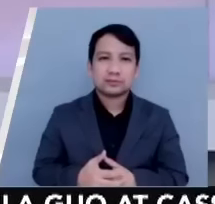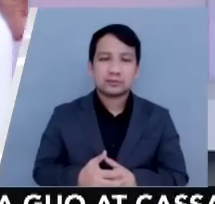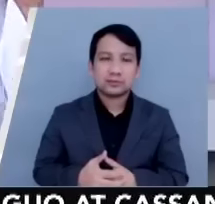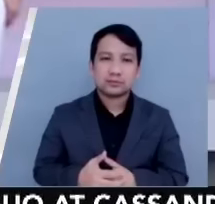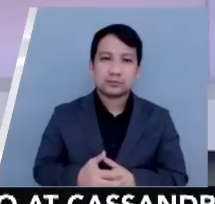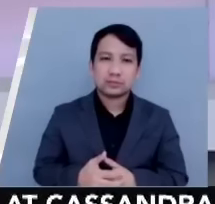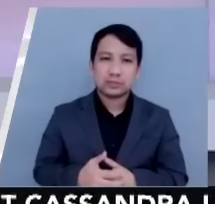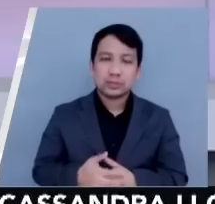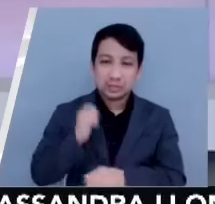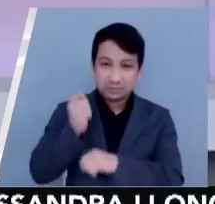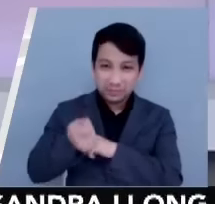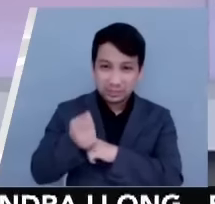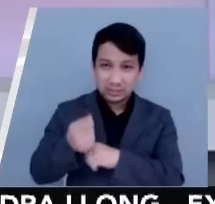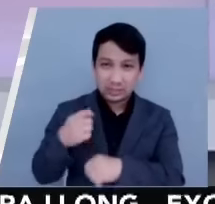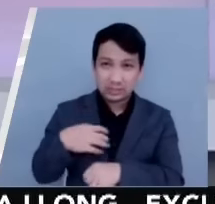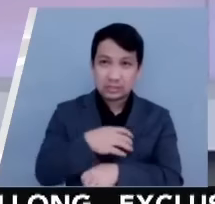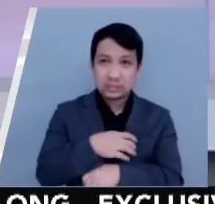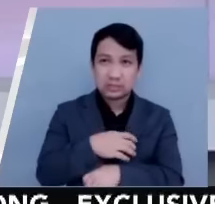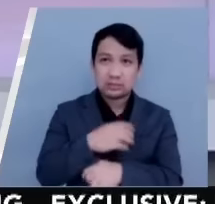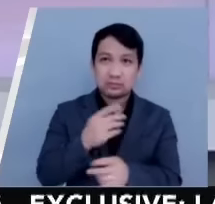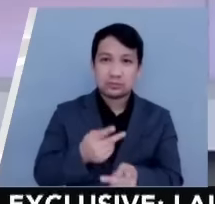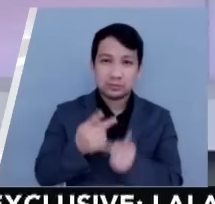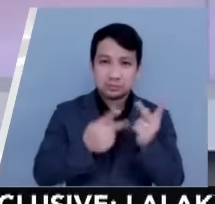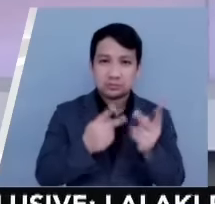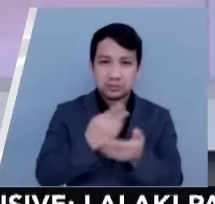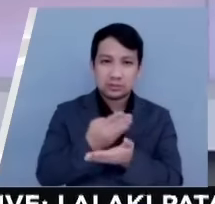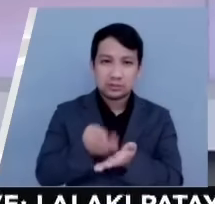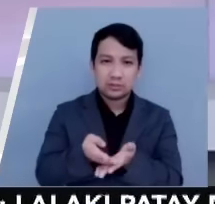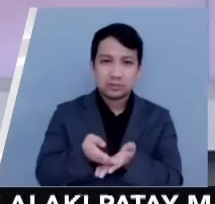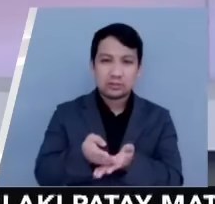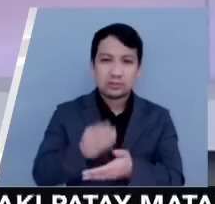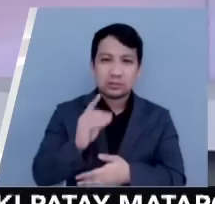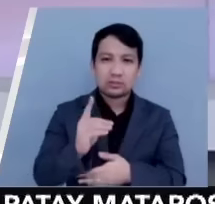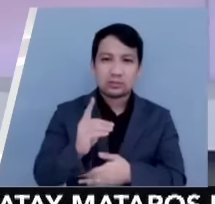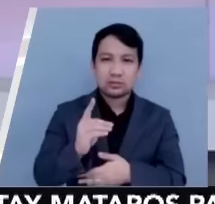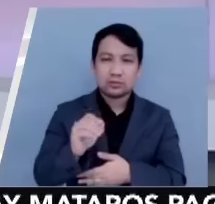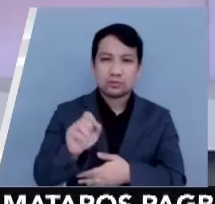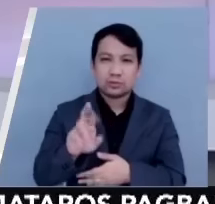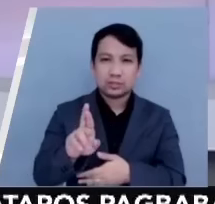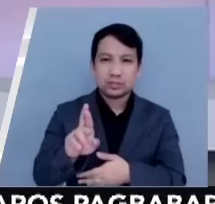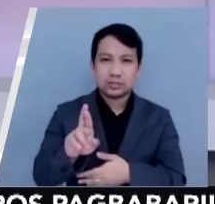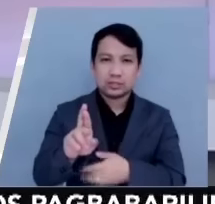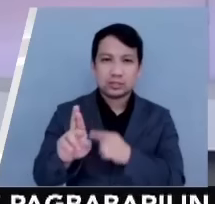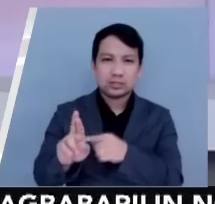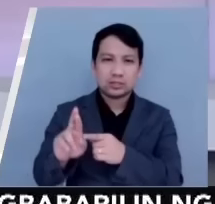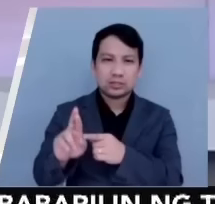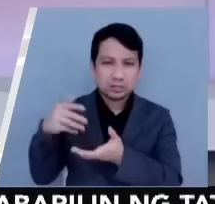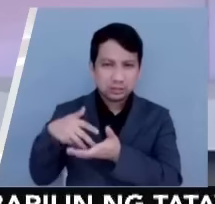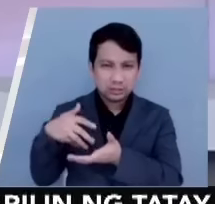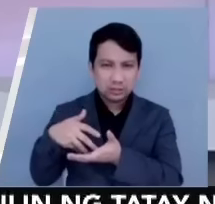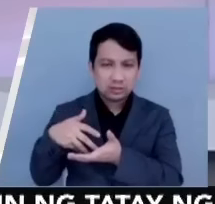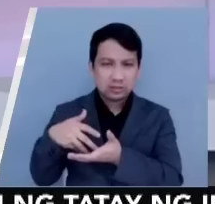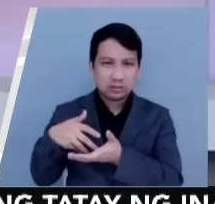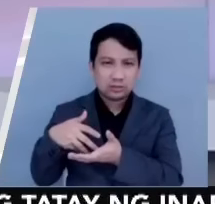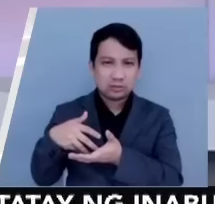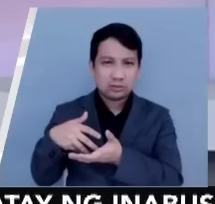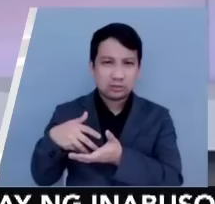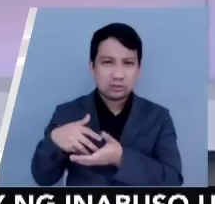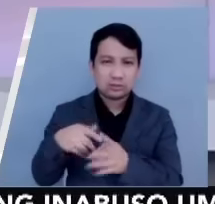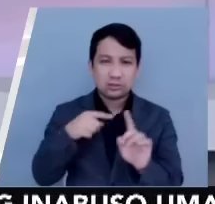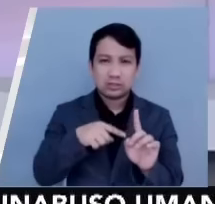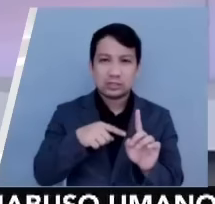pagdinig ng kamera sa proposed budget ng DOTR, ang isang pag-aaral na isa ang